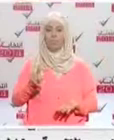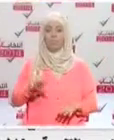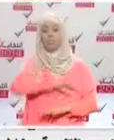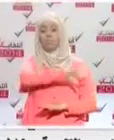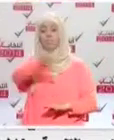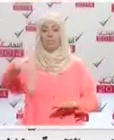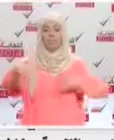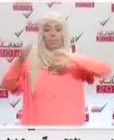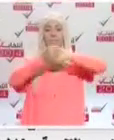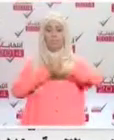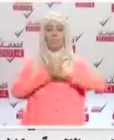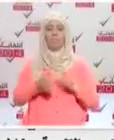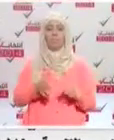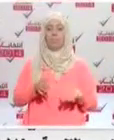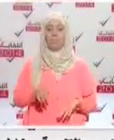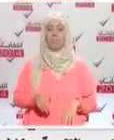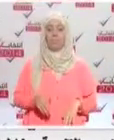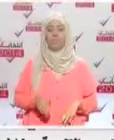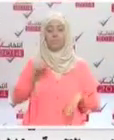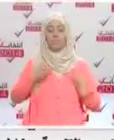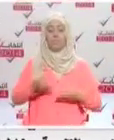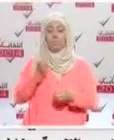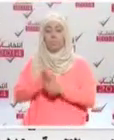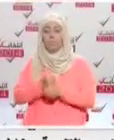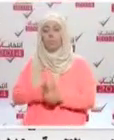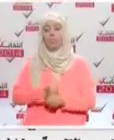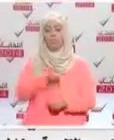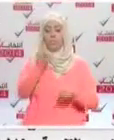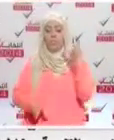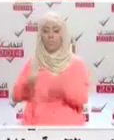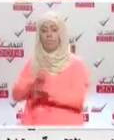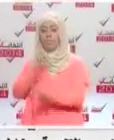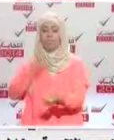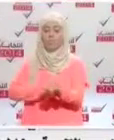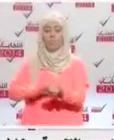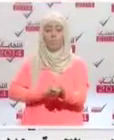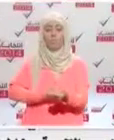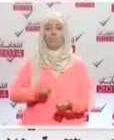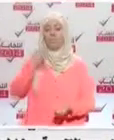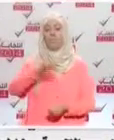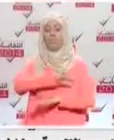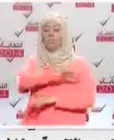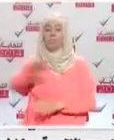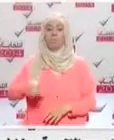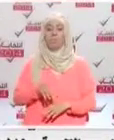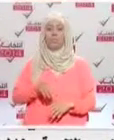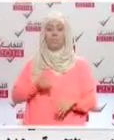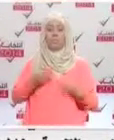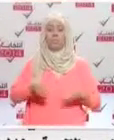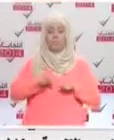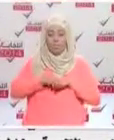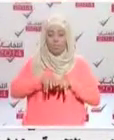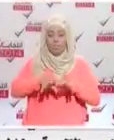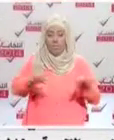في عادتي خدمة الشعب هذا وخدمة المواطنين، والمكتب متاعي مفتوح لكل المواطنين. دونك حبيت نوسع النطاق وحبيت